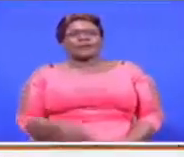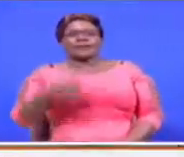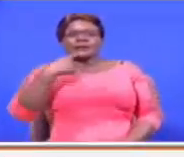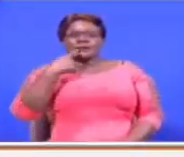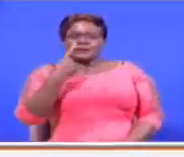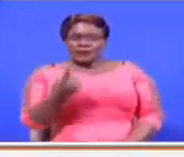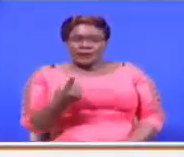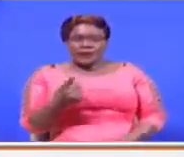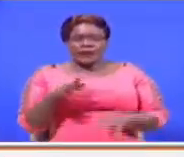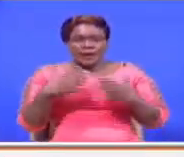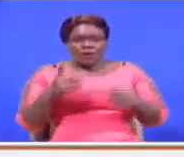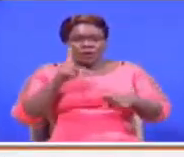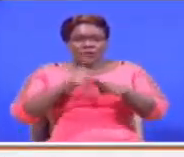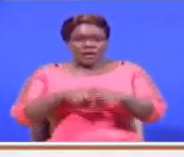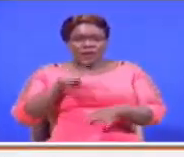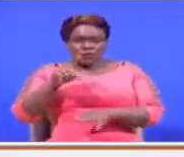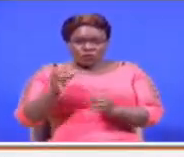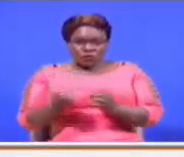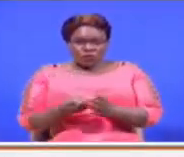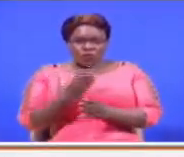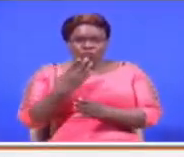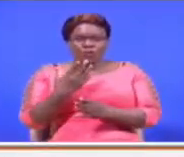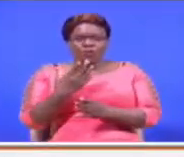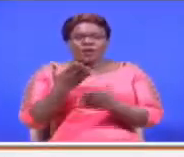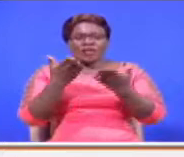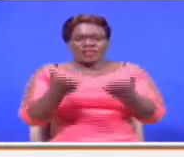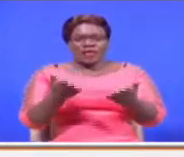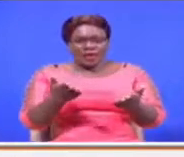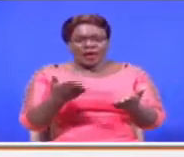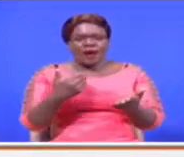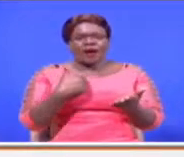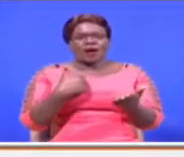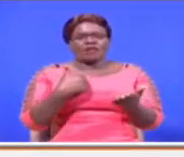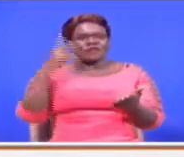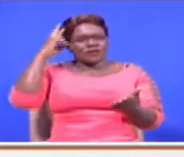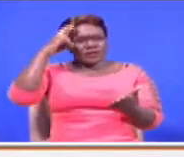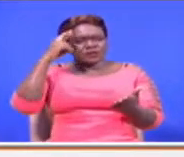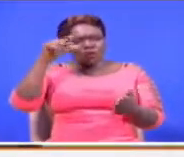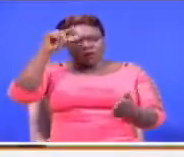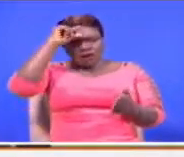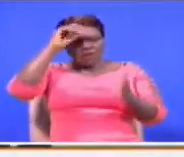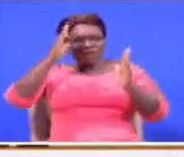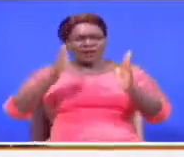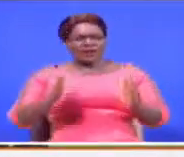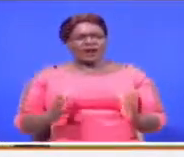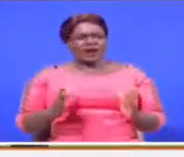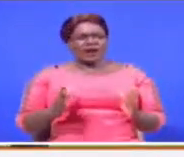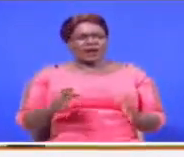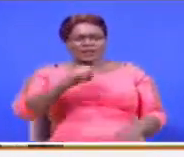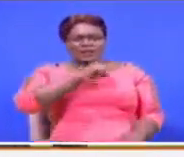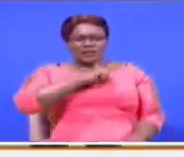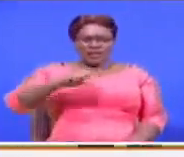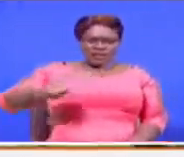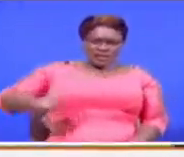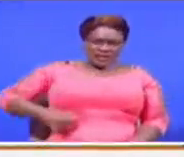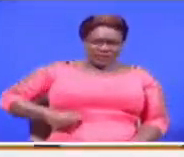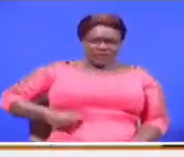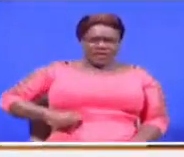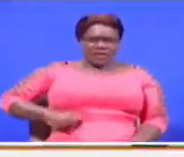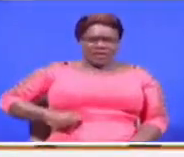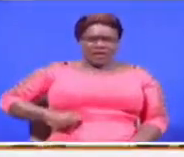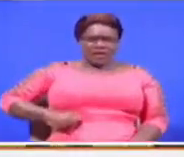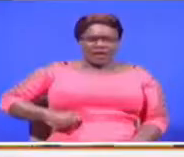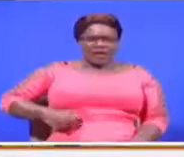Wanasema kwamba ukiona zinduna nambari ipapo, Gavana Jonathan B. na Seneta wa kaunti wa Uasin-Gishu